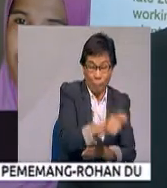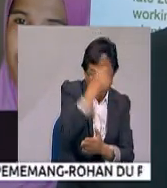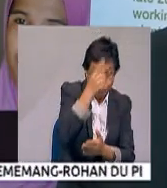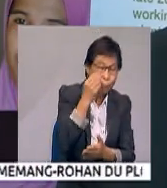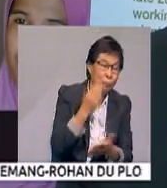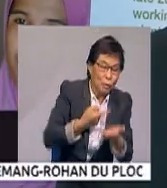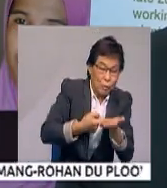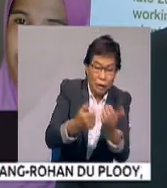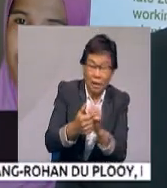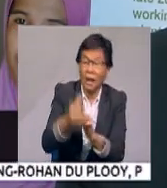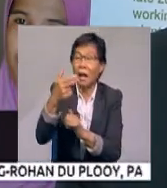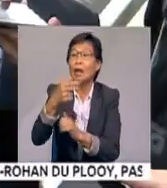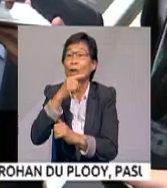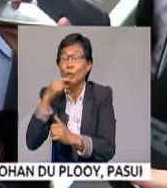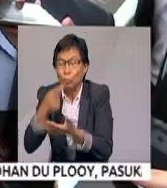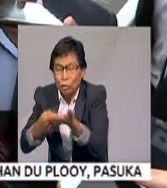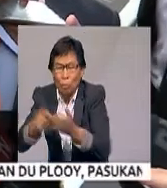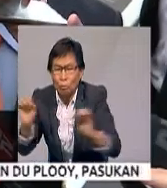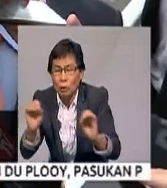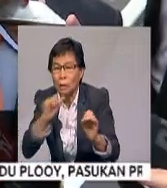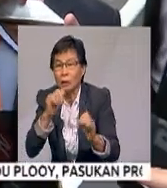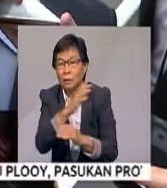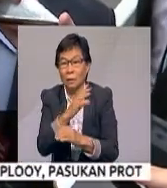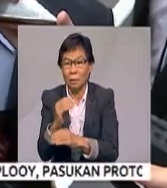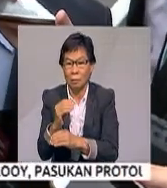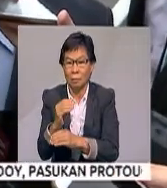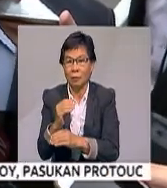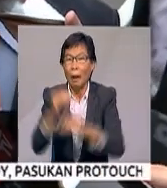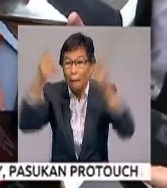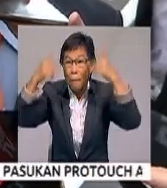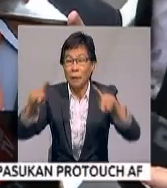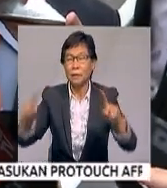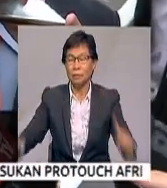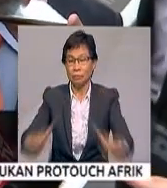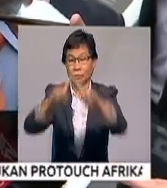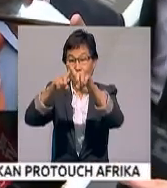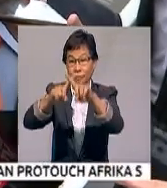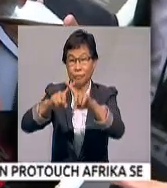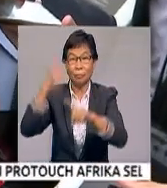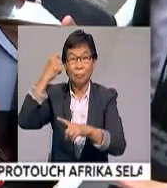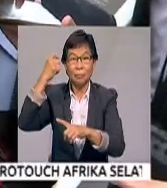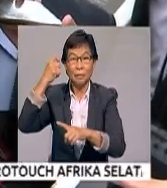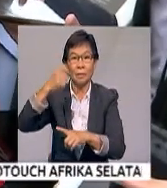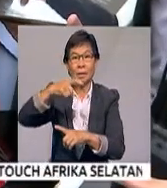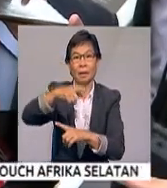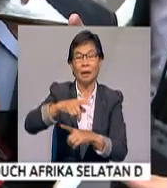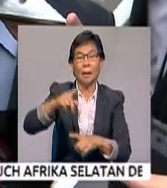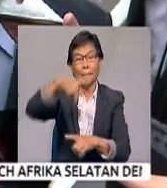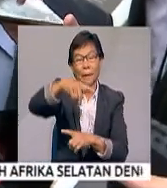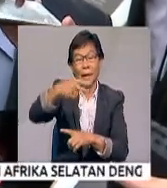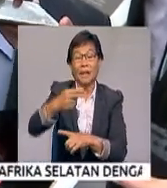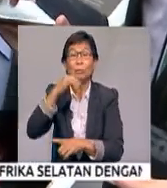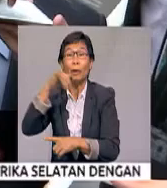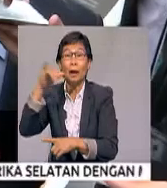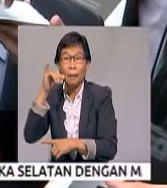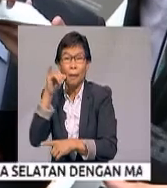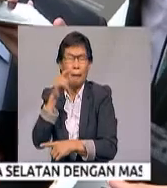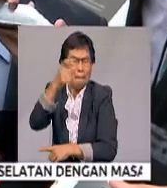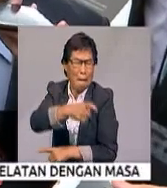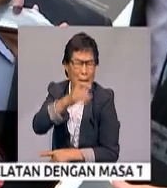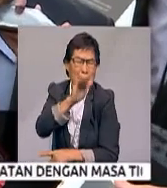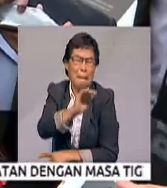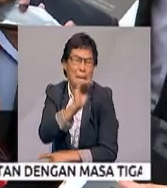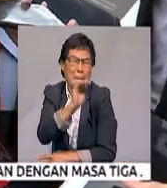Seri Hishamuddin yang juga bekas naib Presiden UMNO. Majlis Setiausaha Pakatan Harapan PH semalam mendesak Datuk